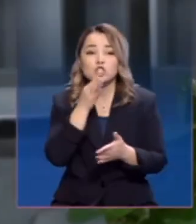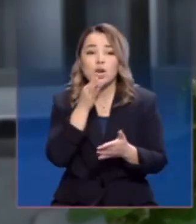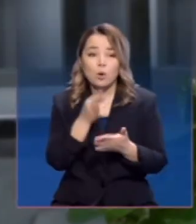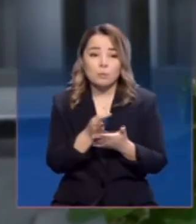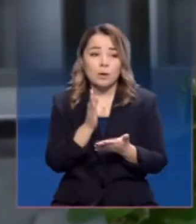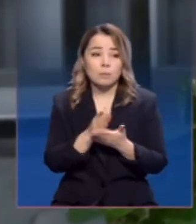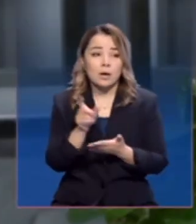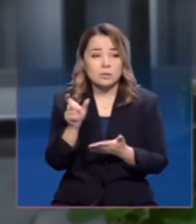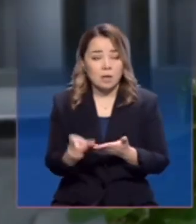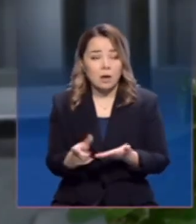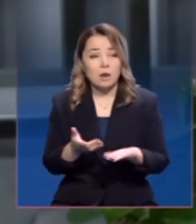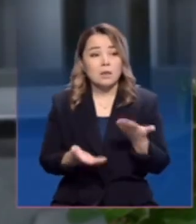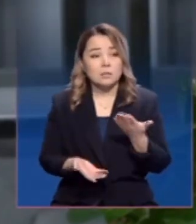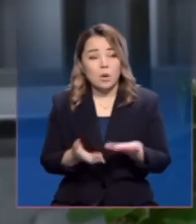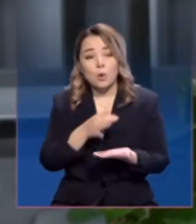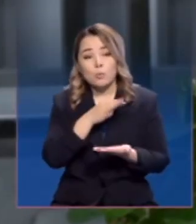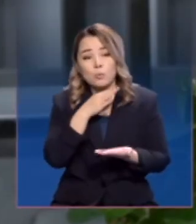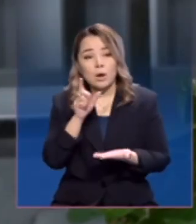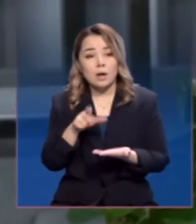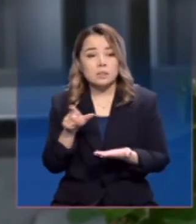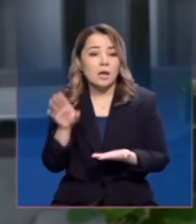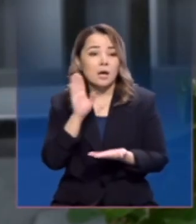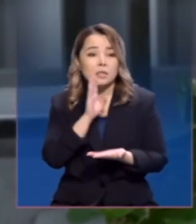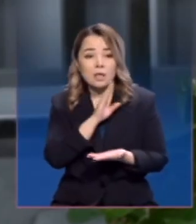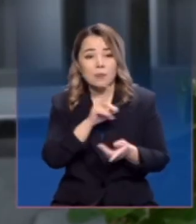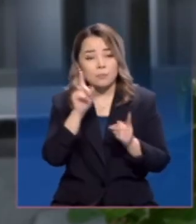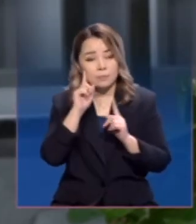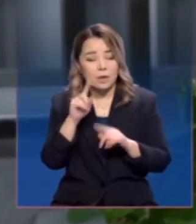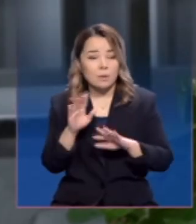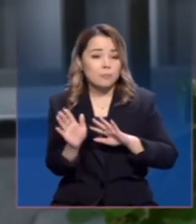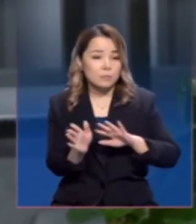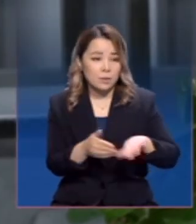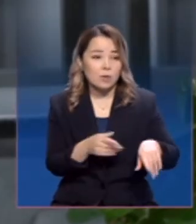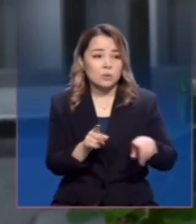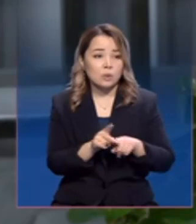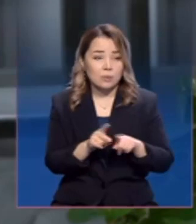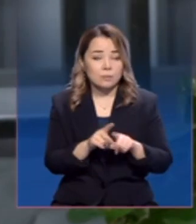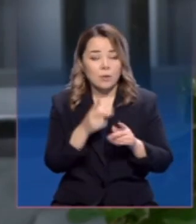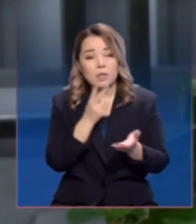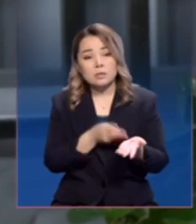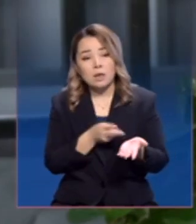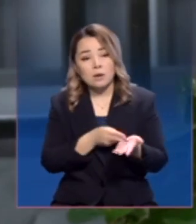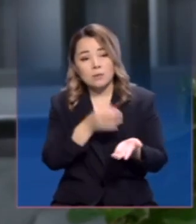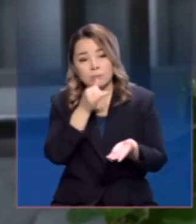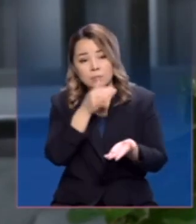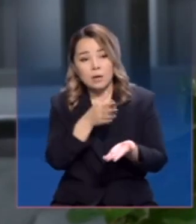бар да. Енді көп әйел біледі ғой, өтіп кеткен мысалы кейбірі дәлелдей алмай қалса,